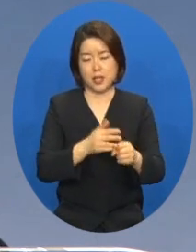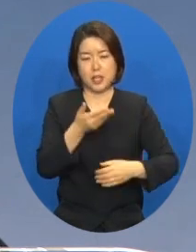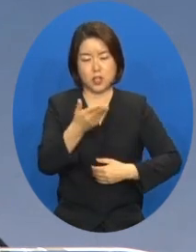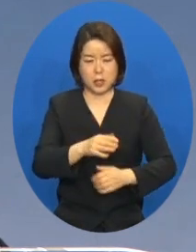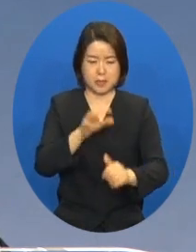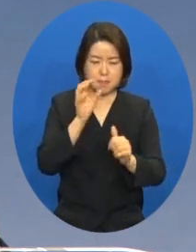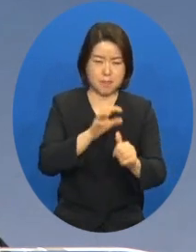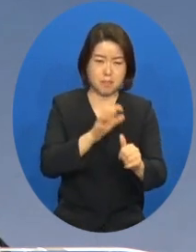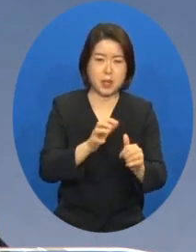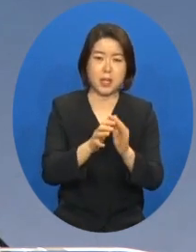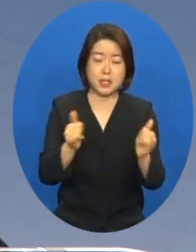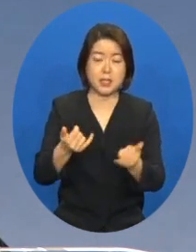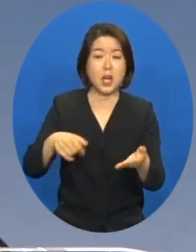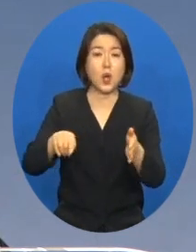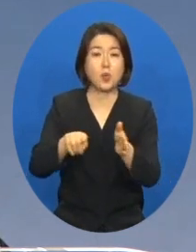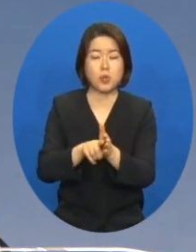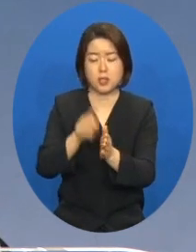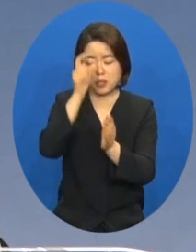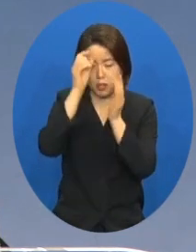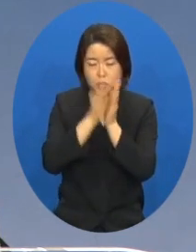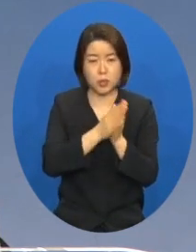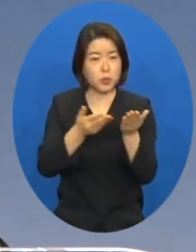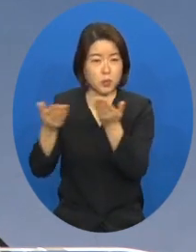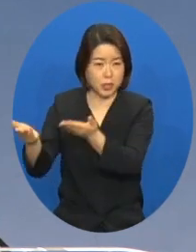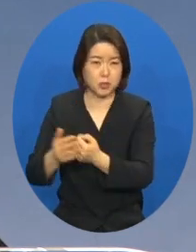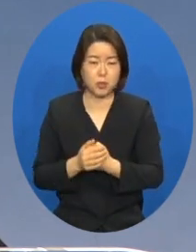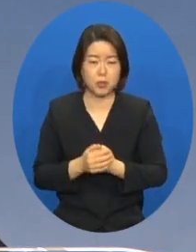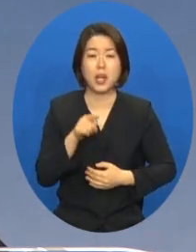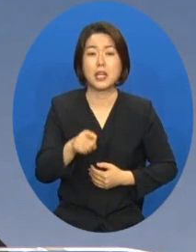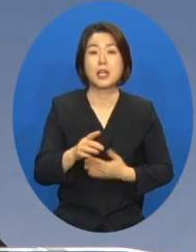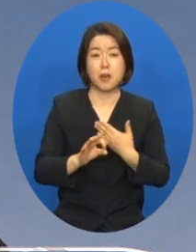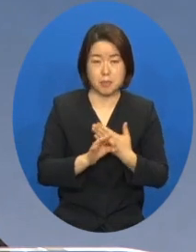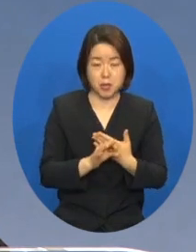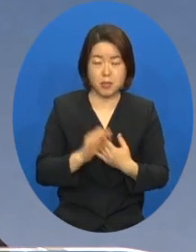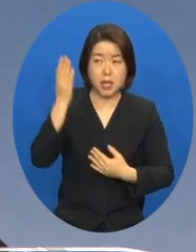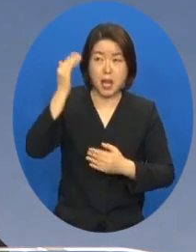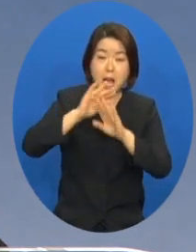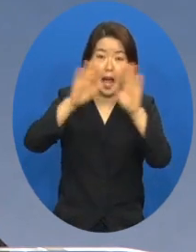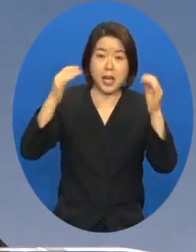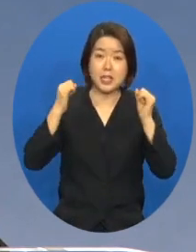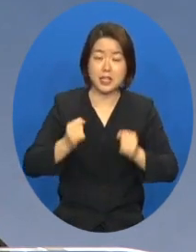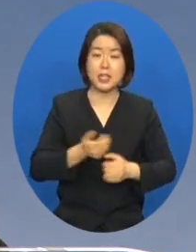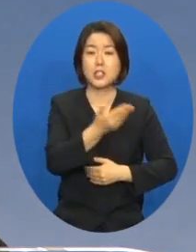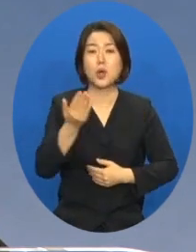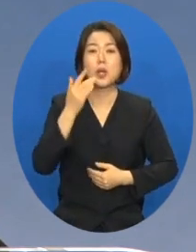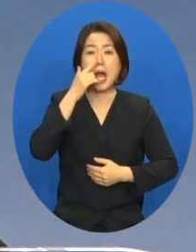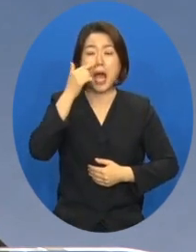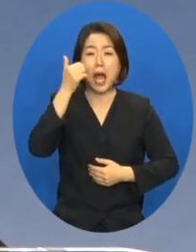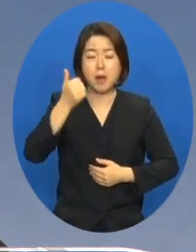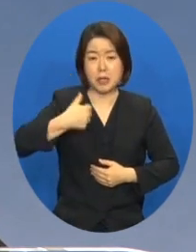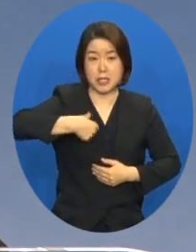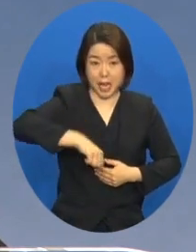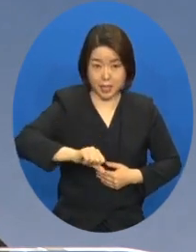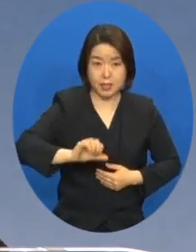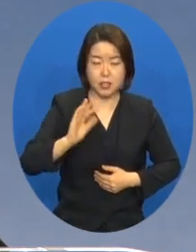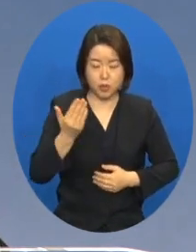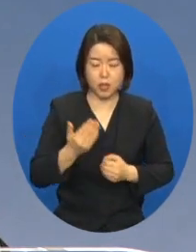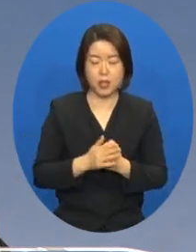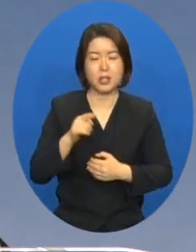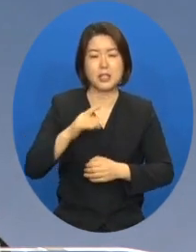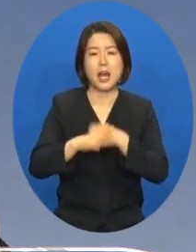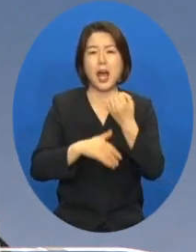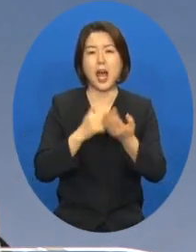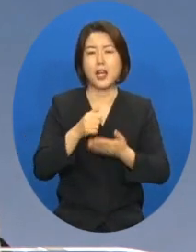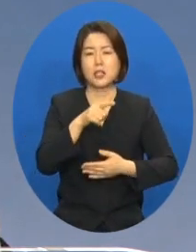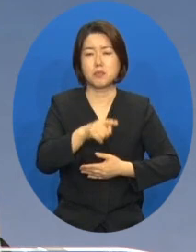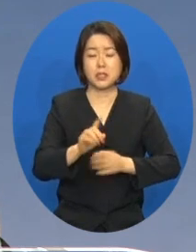너희를 박해하는 자를 위하여 기도하라. 이같이 한즉 하늘에 계신 너희 아버지의 아들이 되리니 이는 하나님이